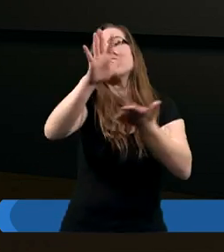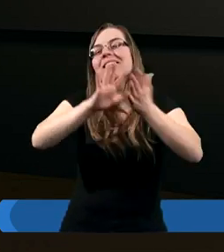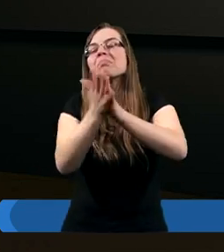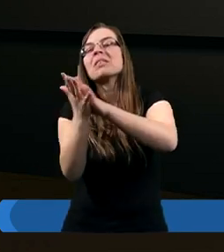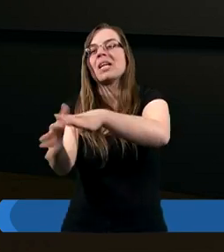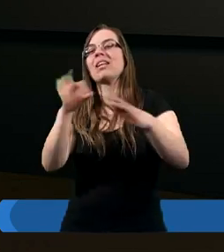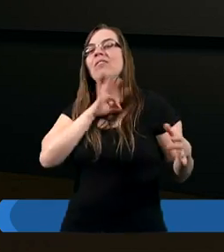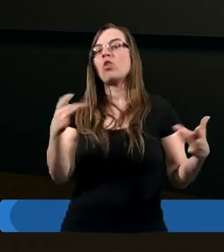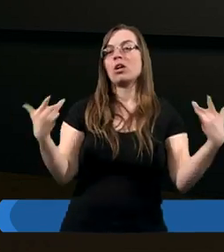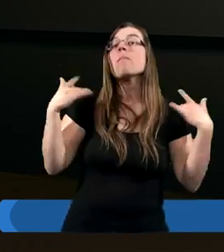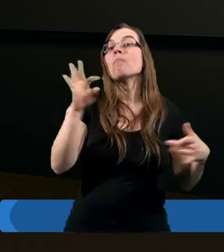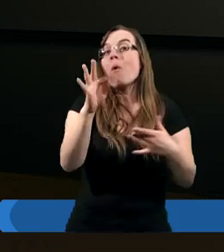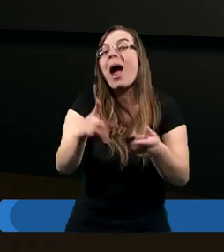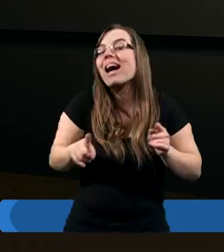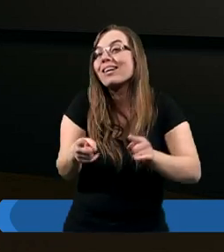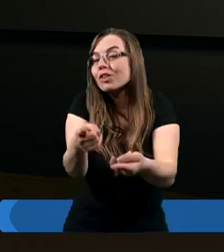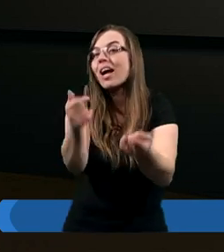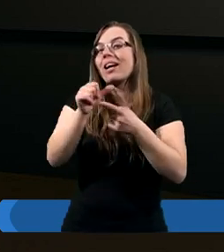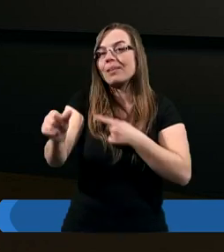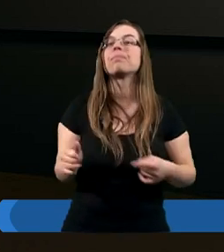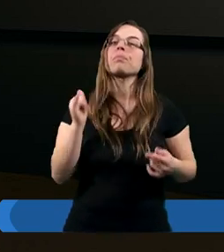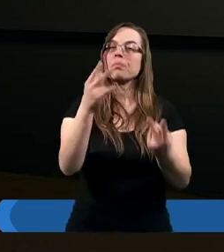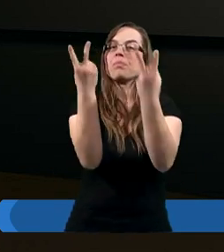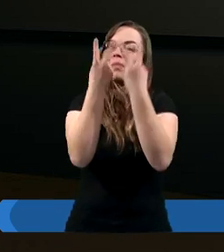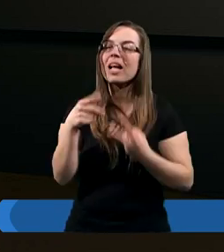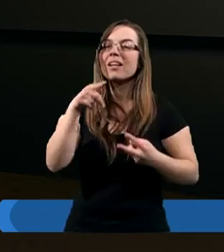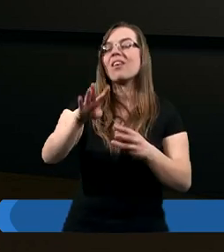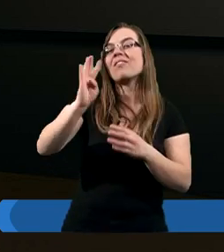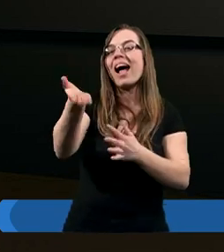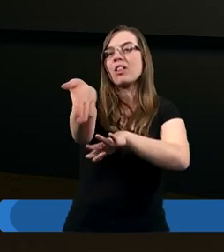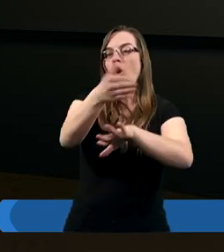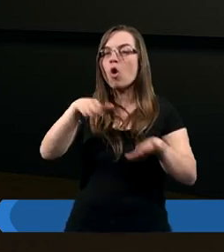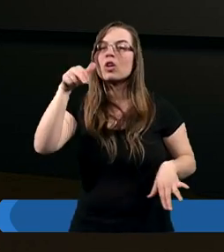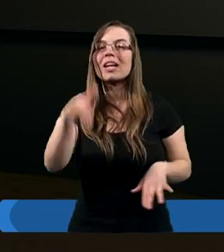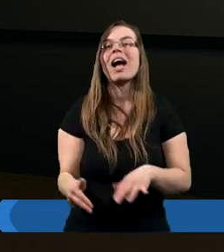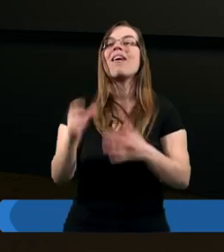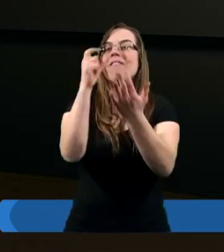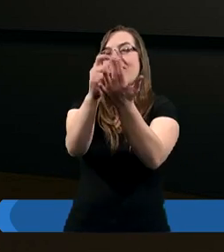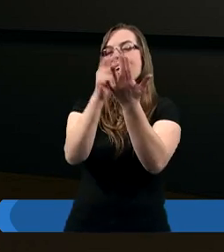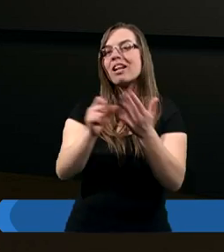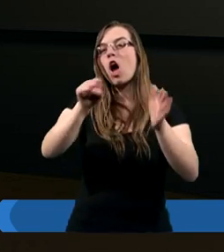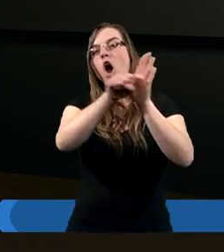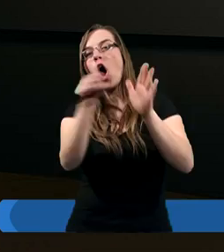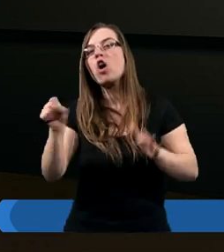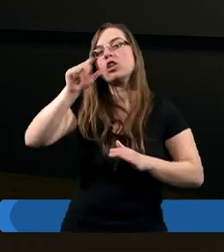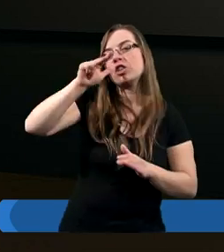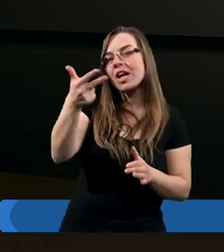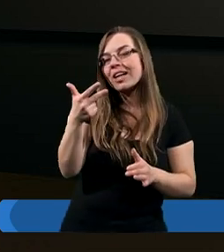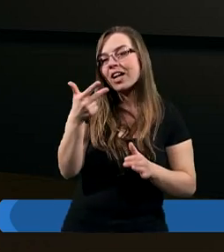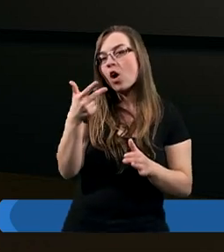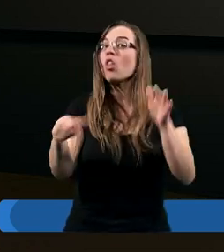swój styl życia, bo tak to się dzieje. I przeczytamy z tego 4 rozdziału wersety od